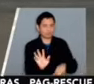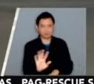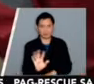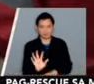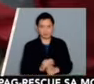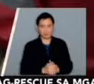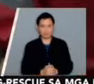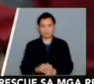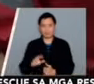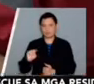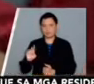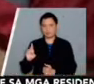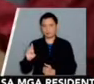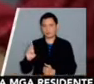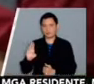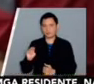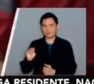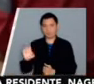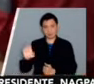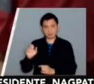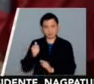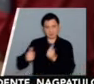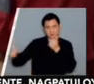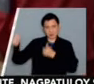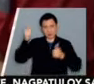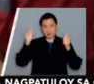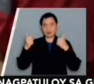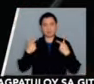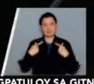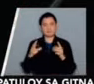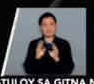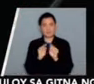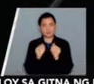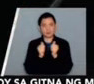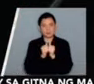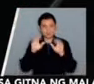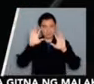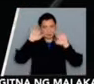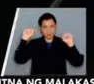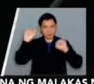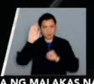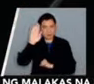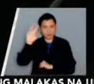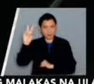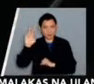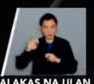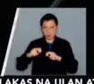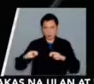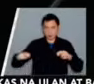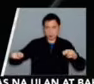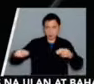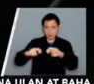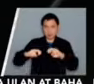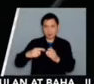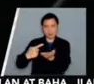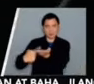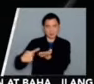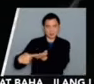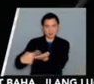kasama si Pangulong Bongbong Marcos, pinatututukan ng Pangulo ang paghahatid ng tulong sa lahat ng nasalanta ng bagyo at habagat.